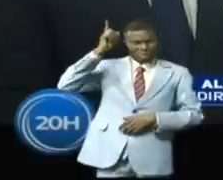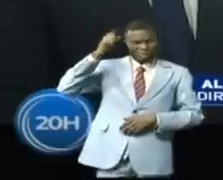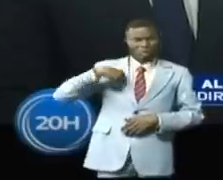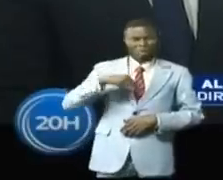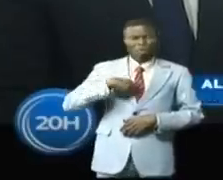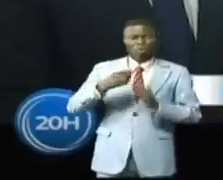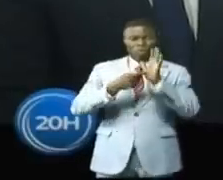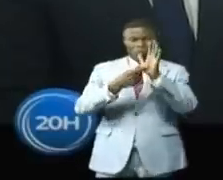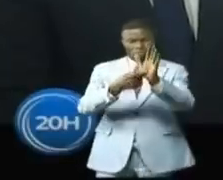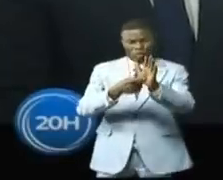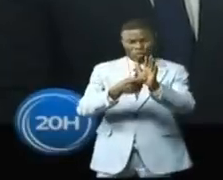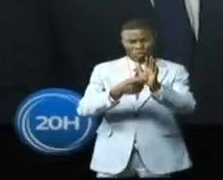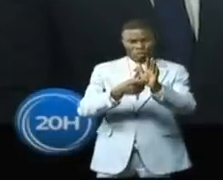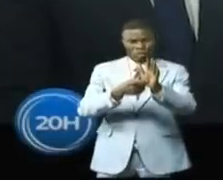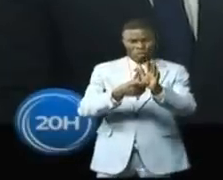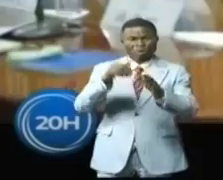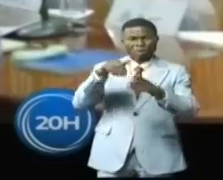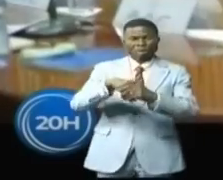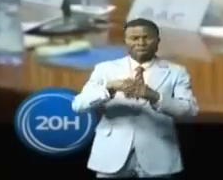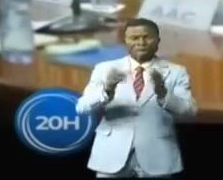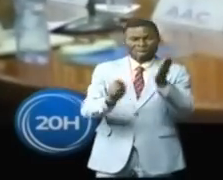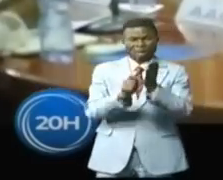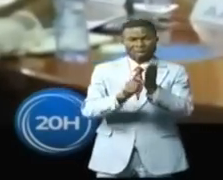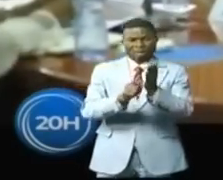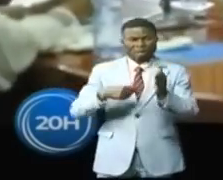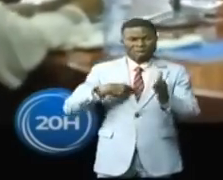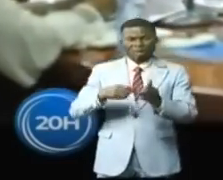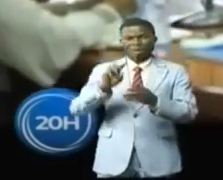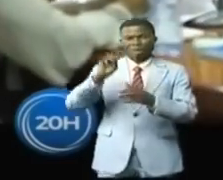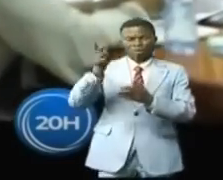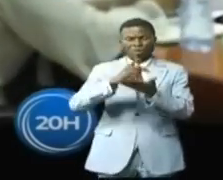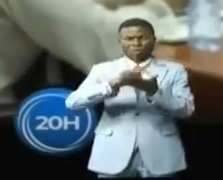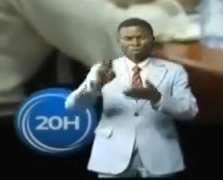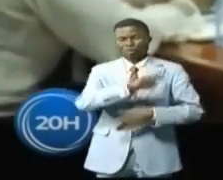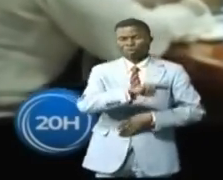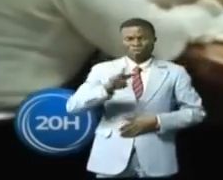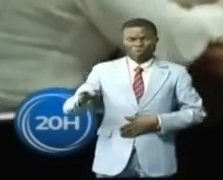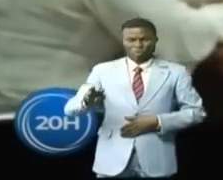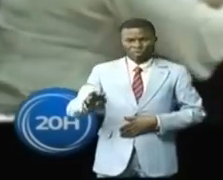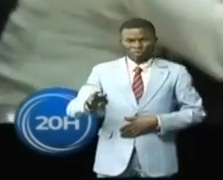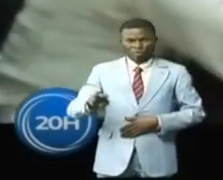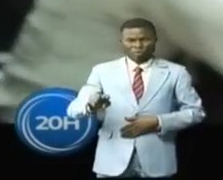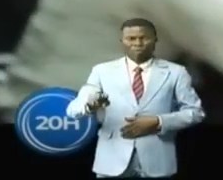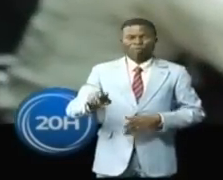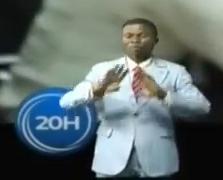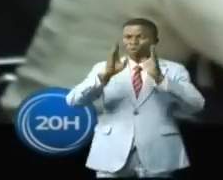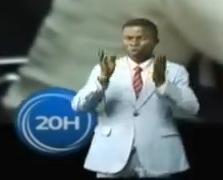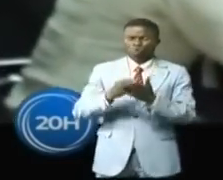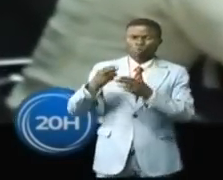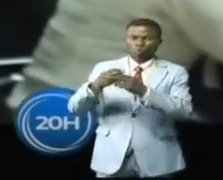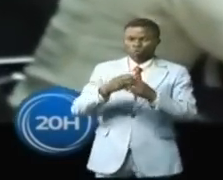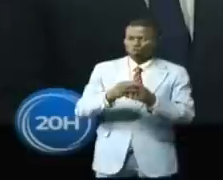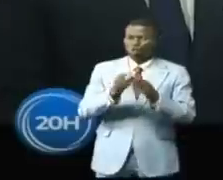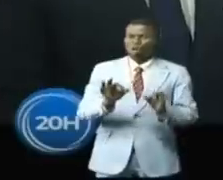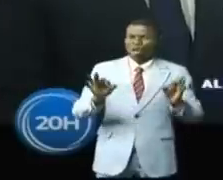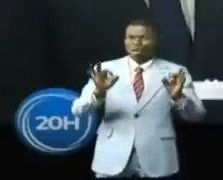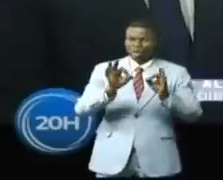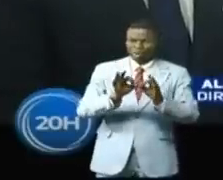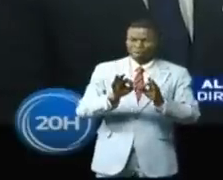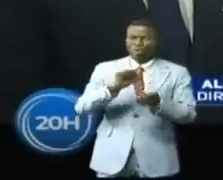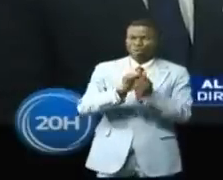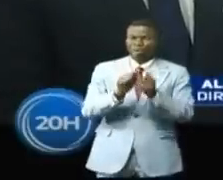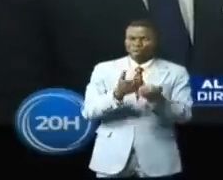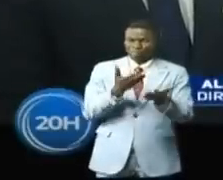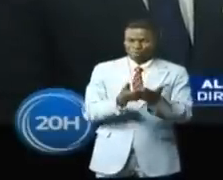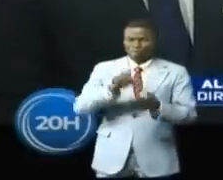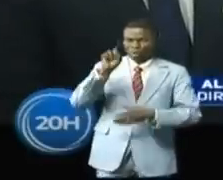indiqué que nous avons dans notre stratégie, le second semestre 2022, tous les contrôles nécessaires pour les